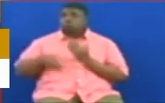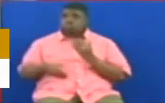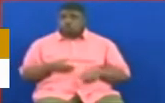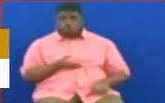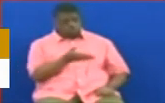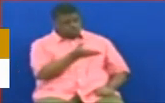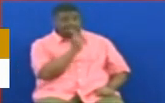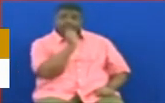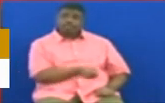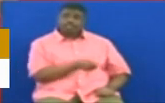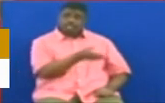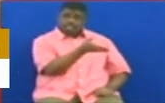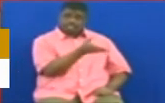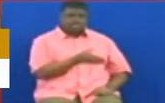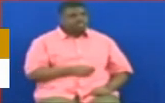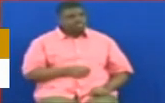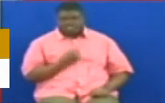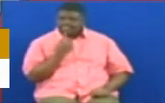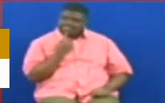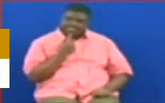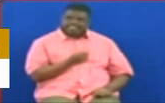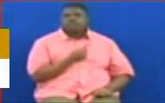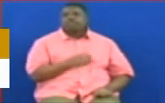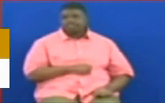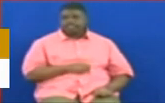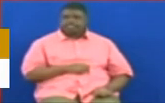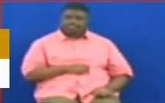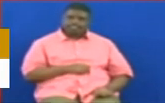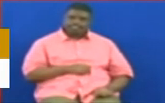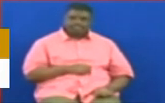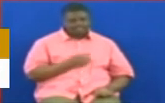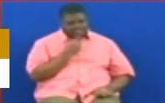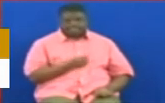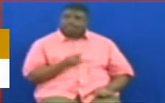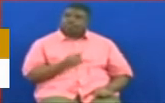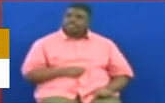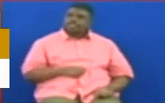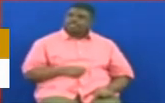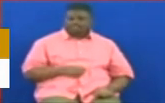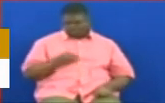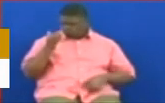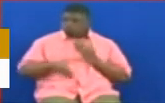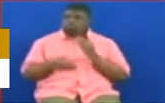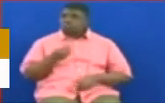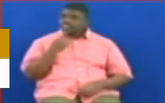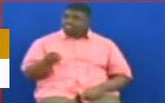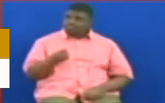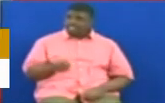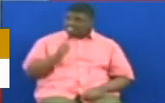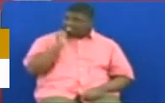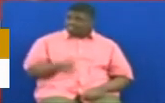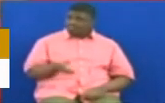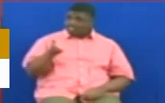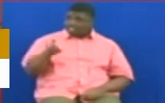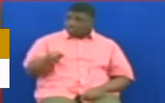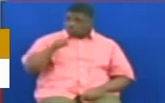Mheshimiwa Speaker, nataka tu niseme kwamba nataka nihitimishe kwa kusema Mheshimiwa Speaker, ni